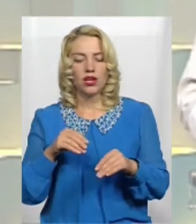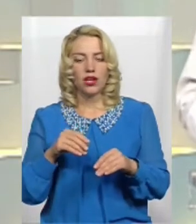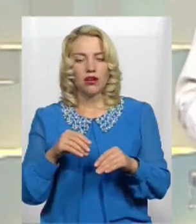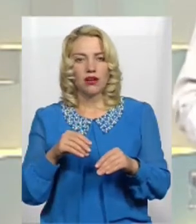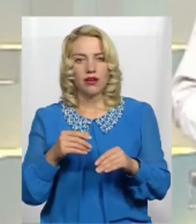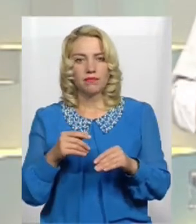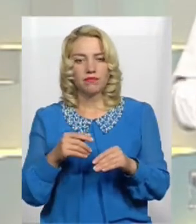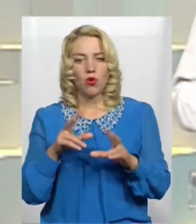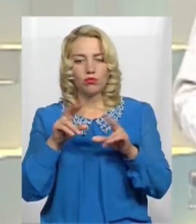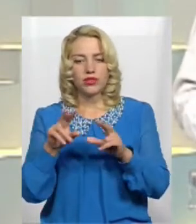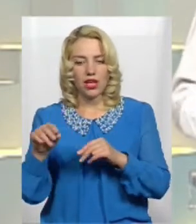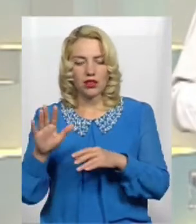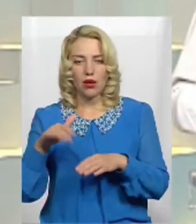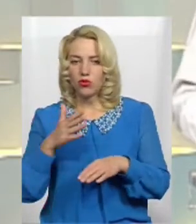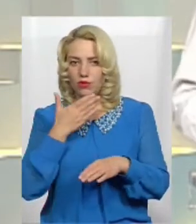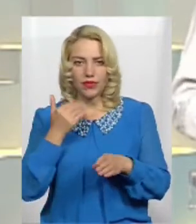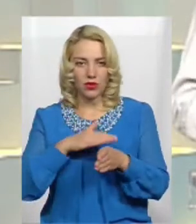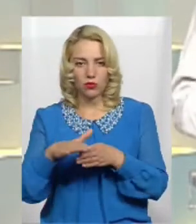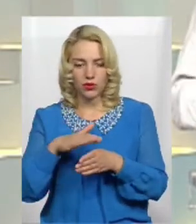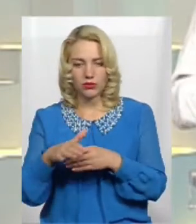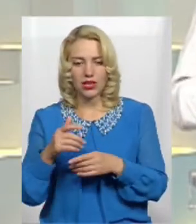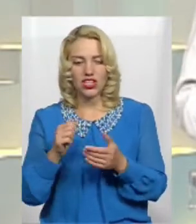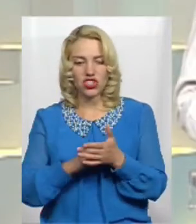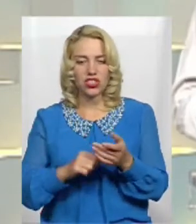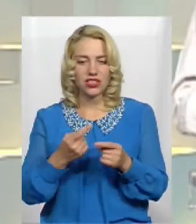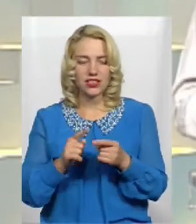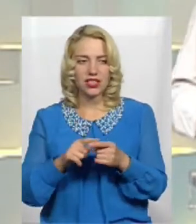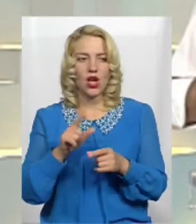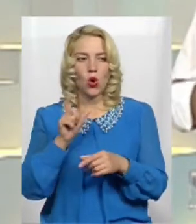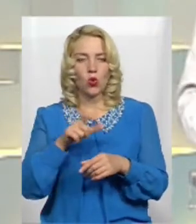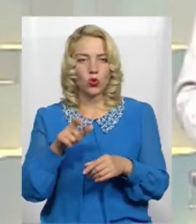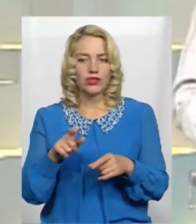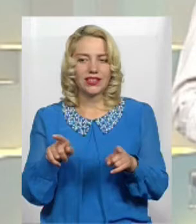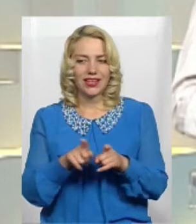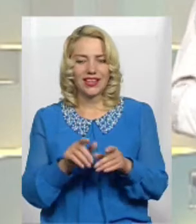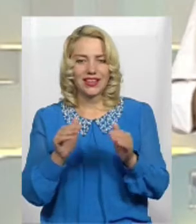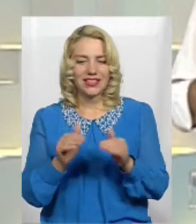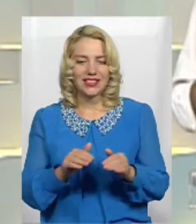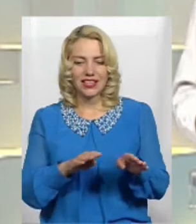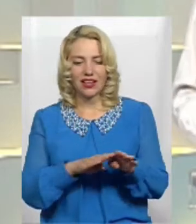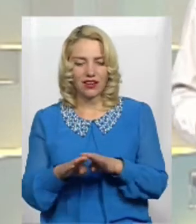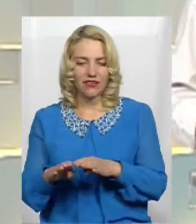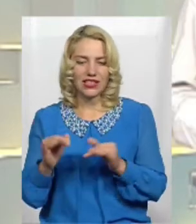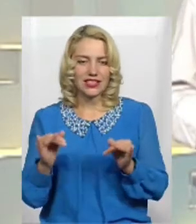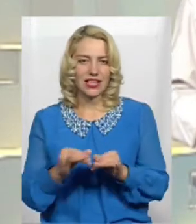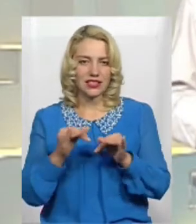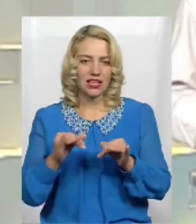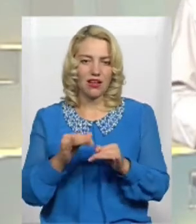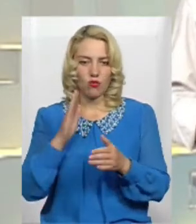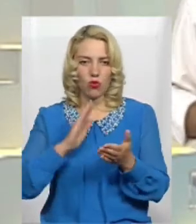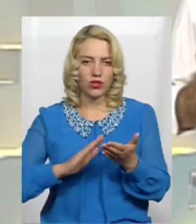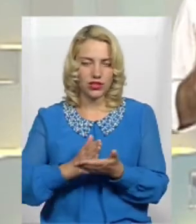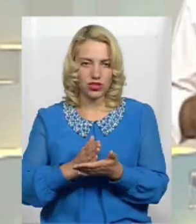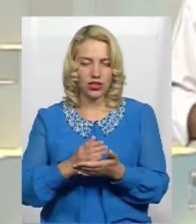потім їх не дотрималися, я думаю, що саме через це в людей такий низький рівень політичної бізнесності та навіть зацікавленості.